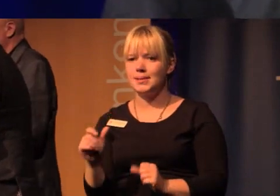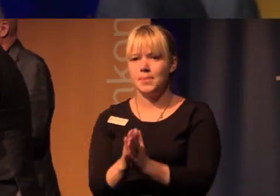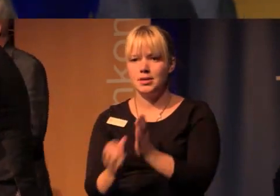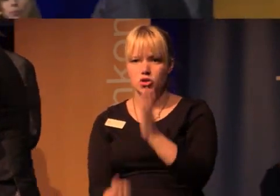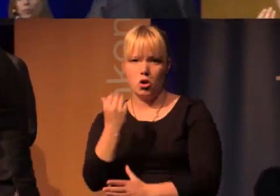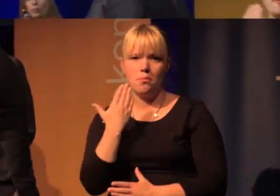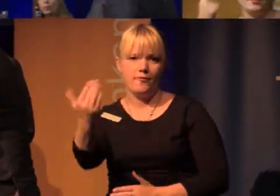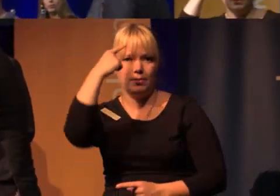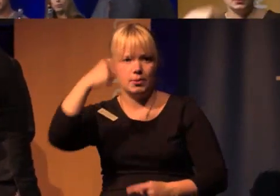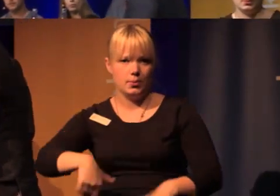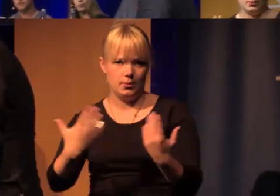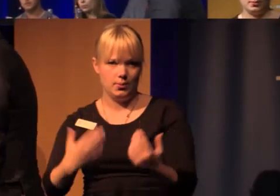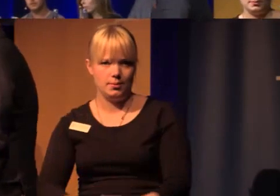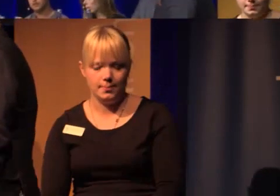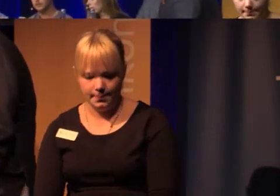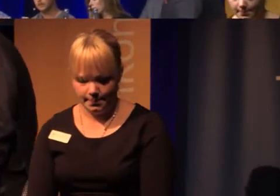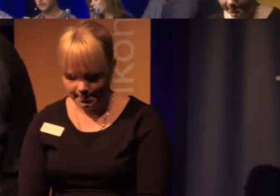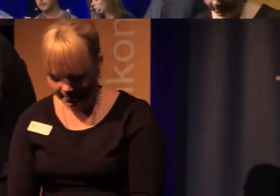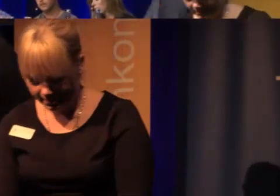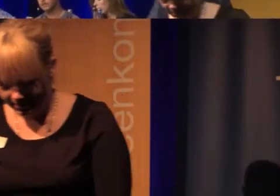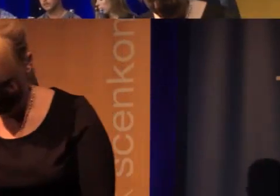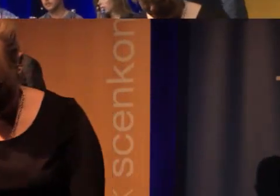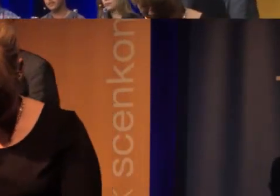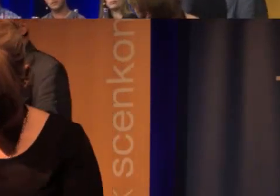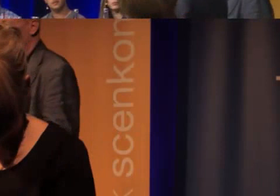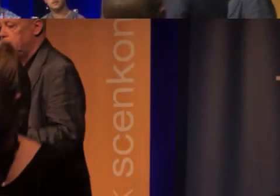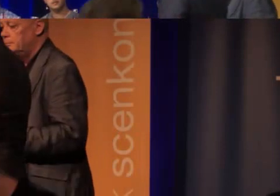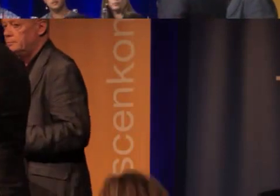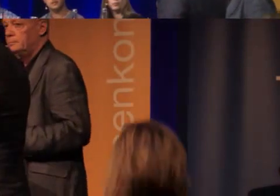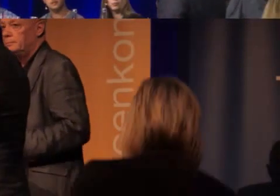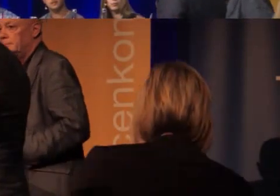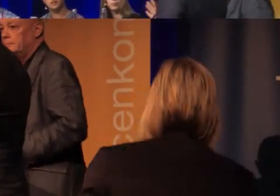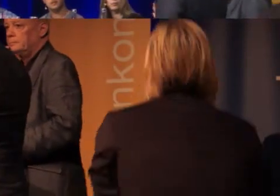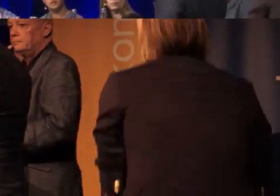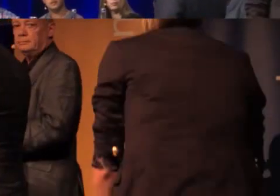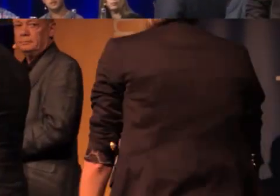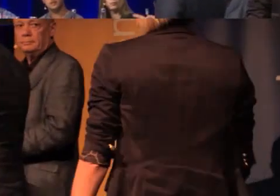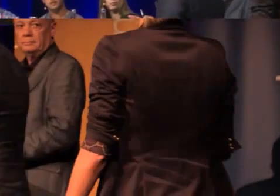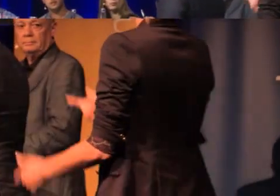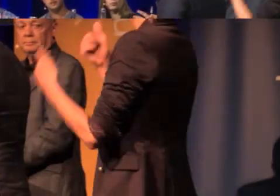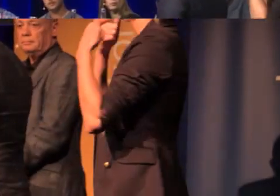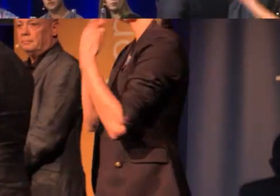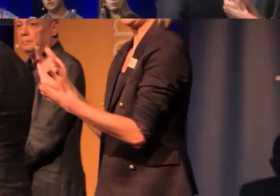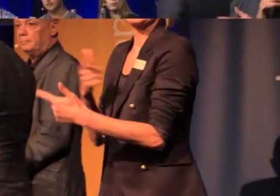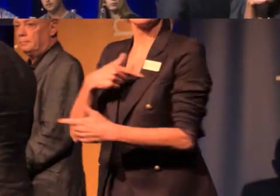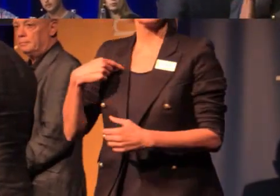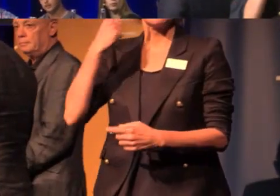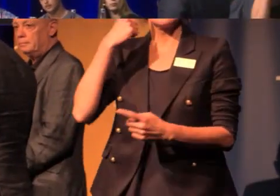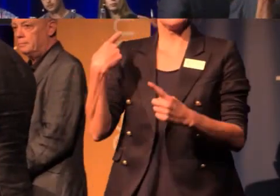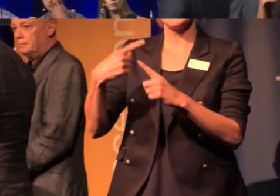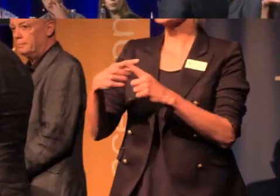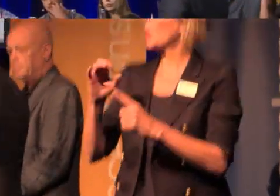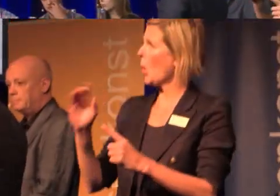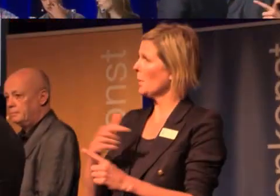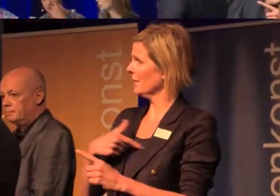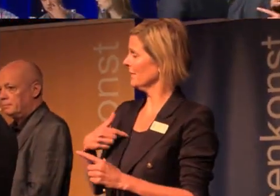kultur. Tack så mycket. Vi tänkte för enkelhetens skull så gör vi så att de som vill svara på en fråga som vi ställer,